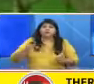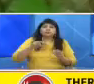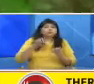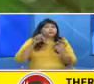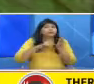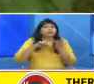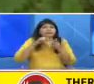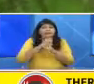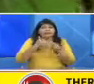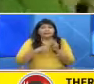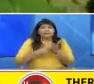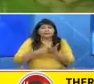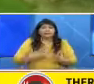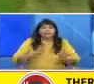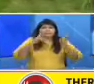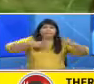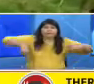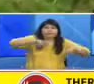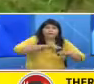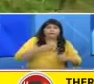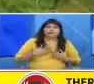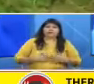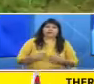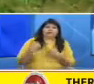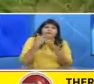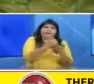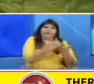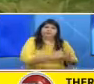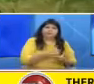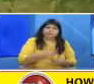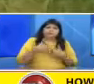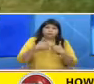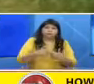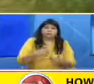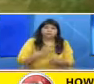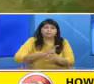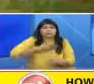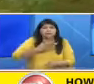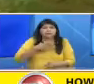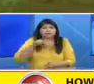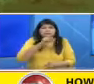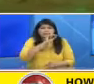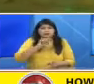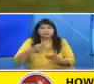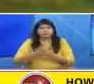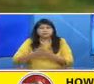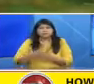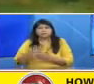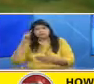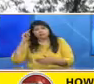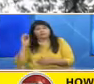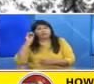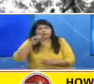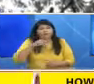है, न कि वन बाघ की। कितने उत्तम तरीके से विषय को हमारे पूर्वजों ने समझाया